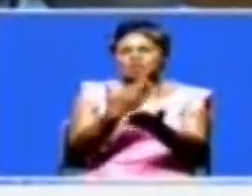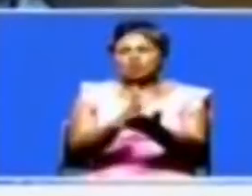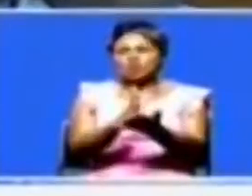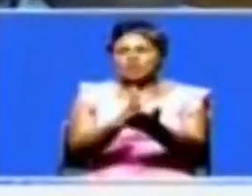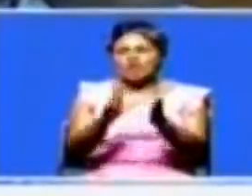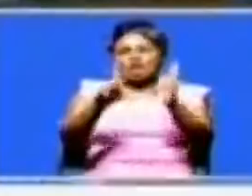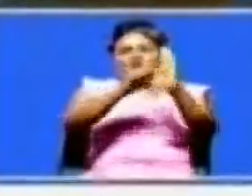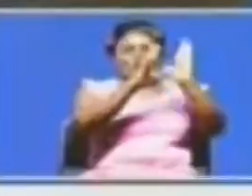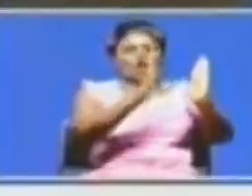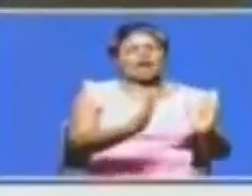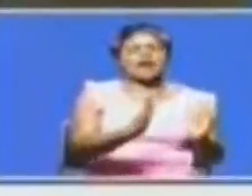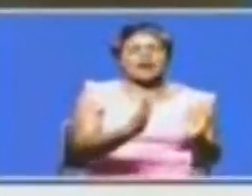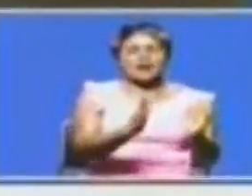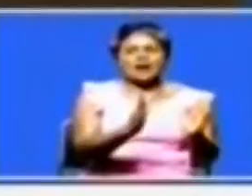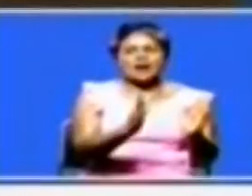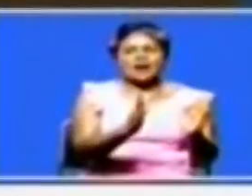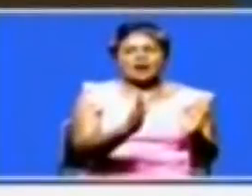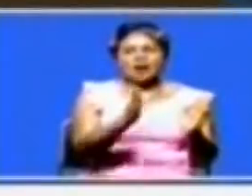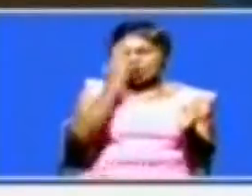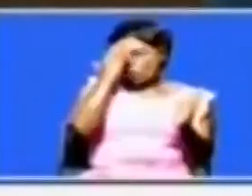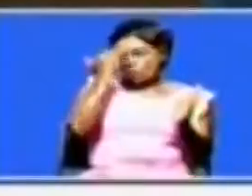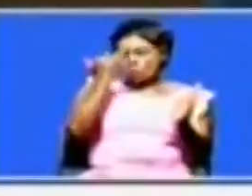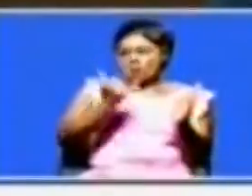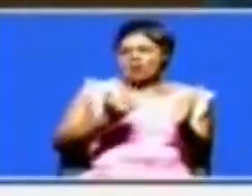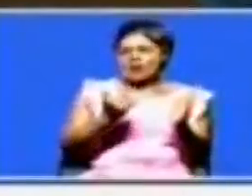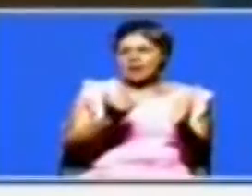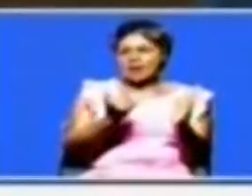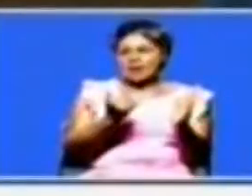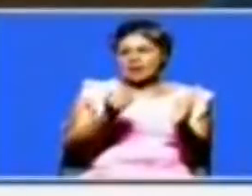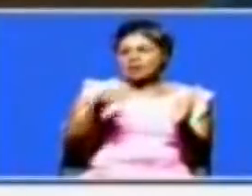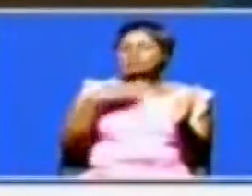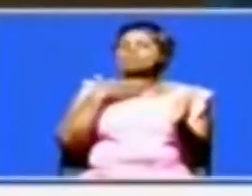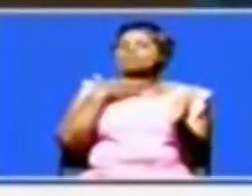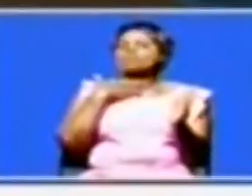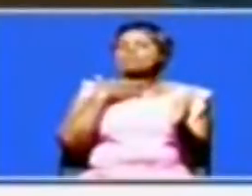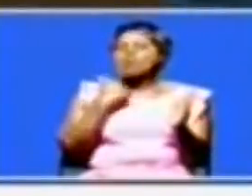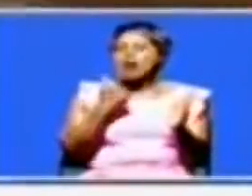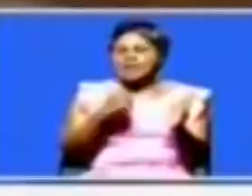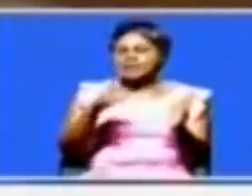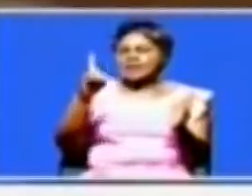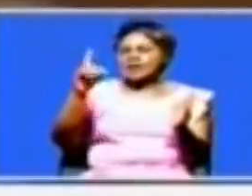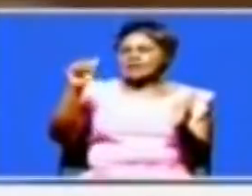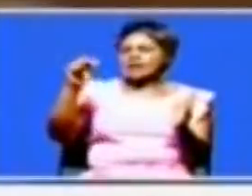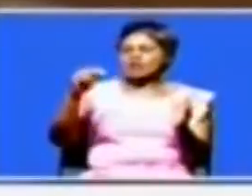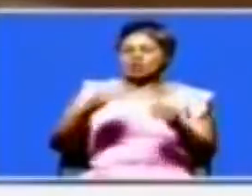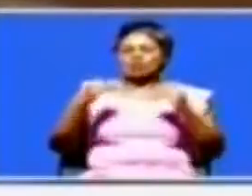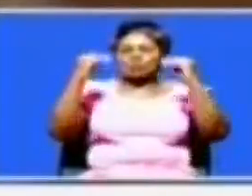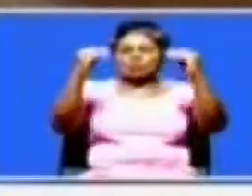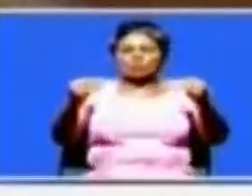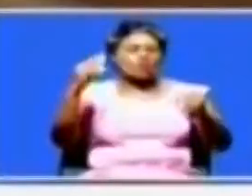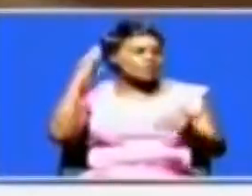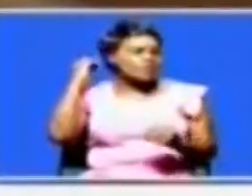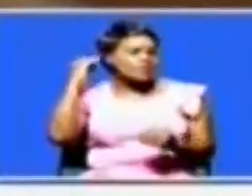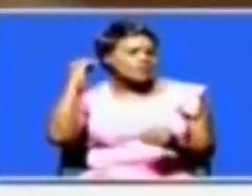wakili wa mshtakiwa Fred Ngatia, kutokana na ombi aliyowasilisha Mutuku akimtaka hakimu mkuu Francis Andai kuahirisha kusikizwa kwa kesi